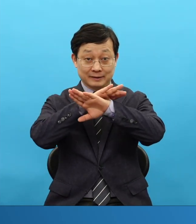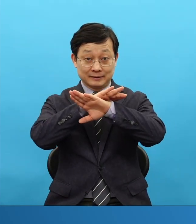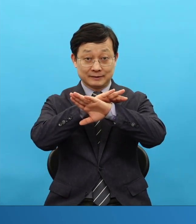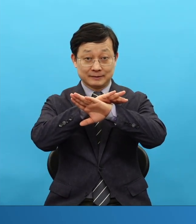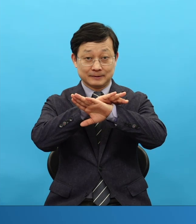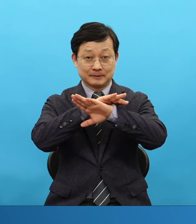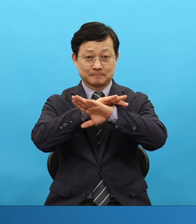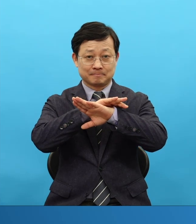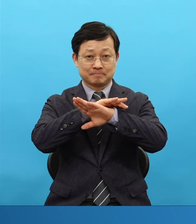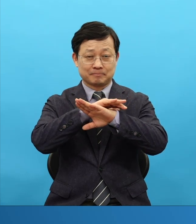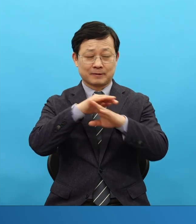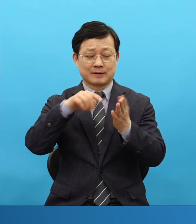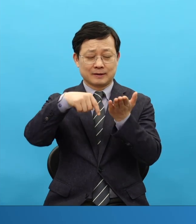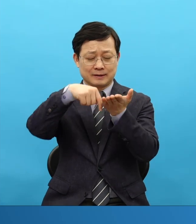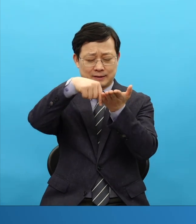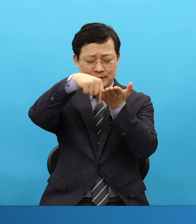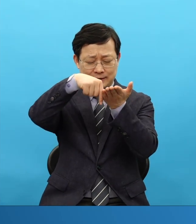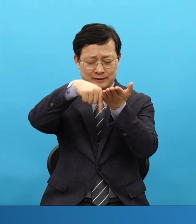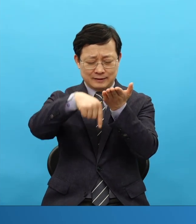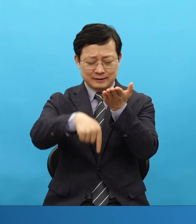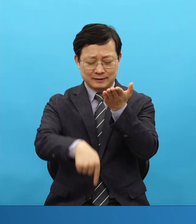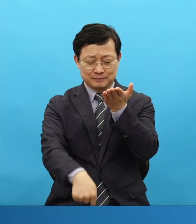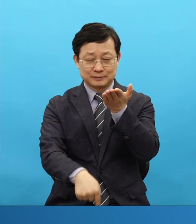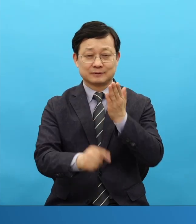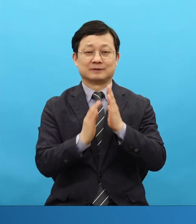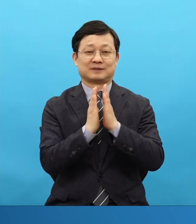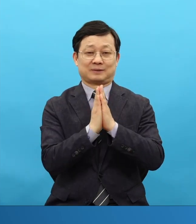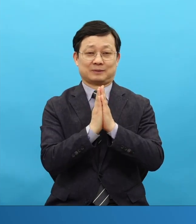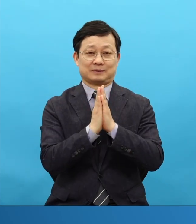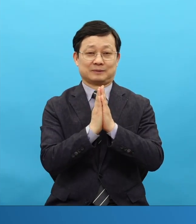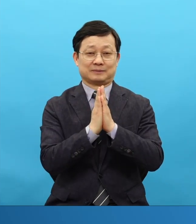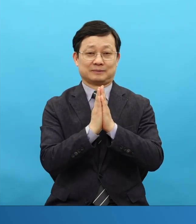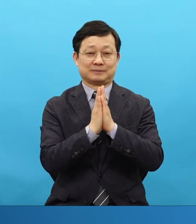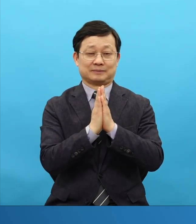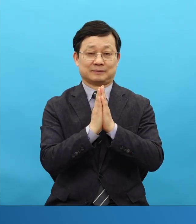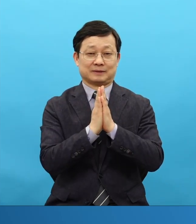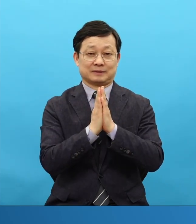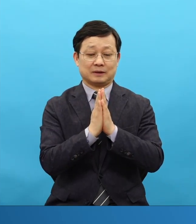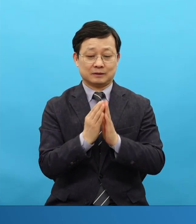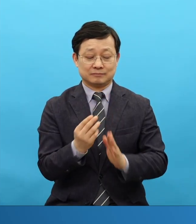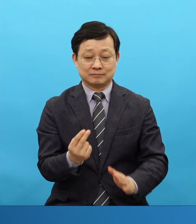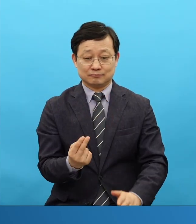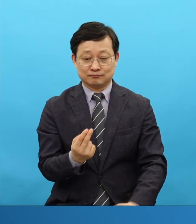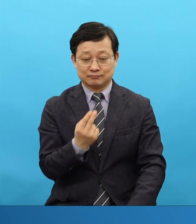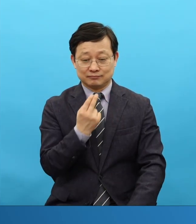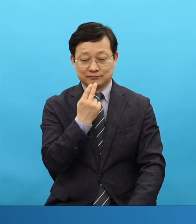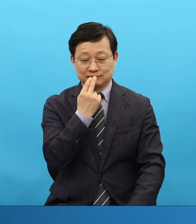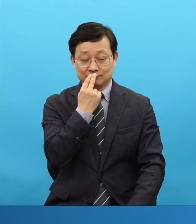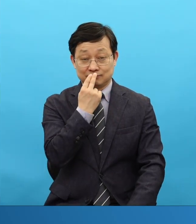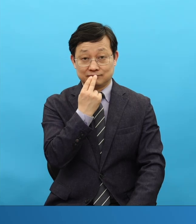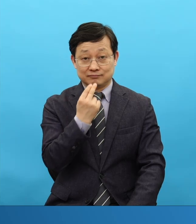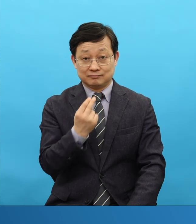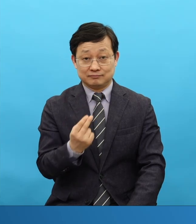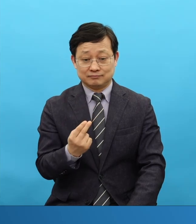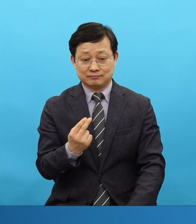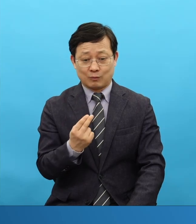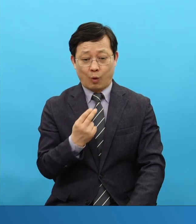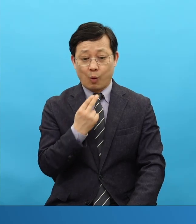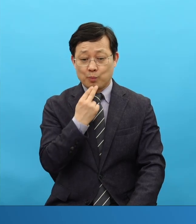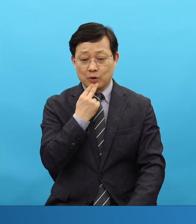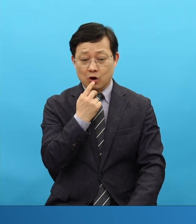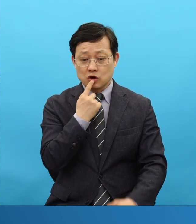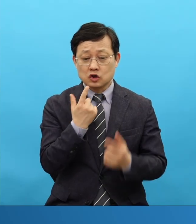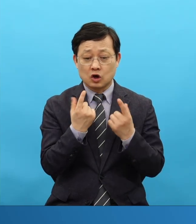밤에는 거의 호흡 안 하는 것처럼 하면 됩니다. And at night, make it seem like you're not even